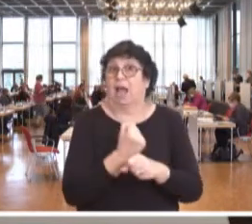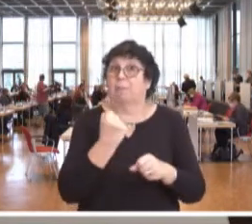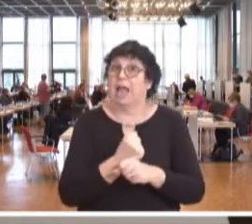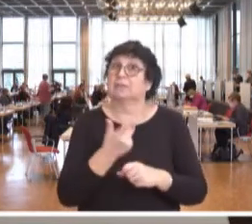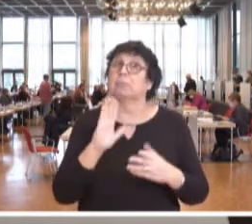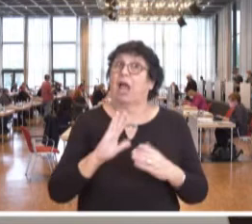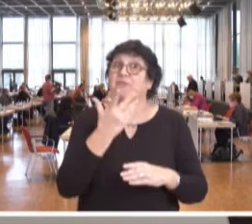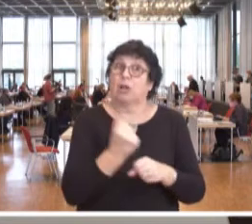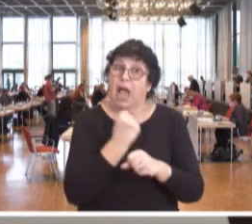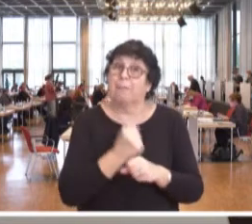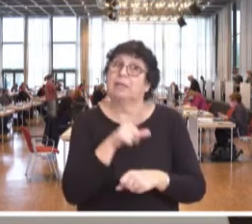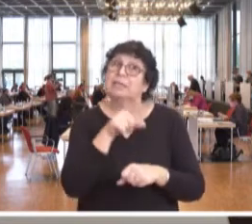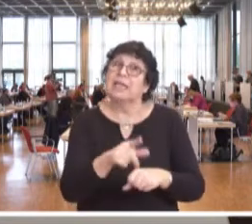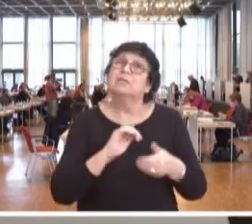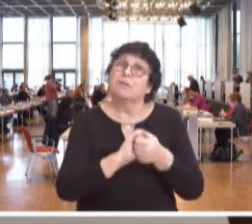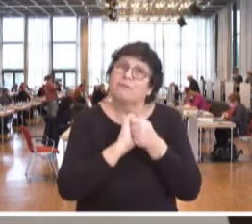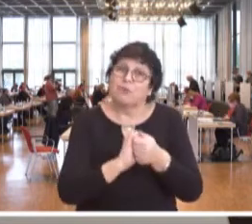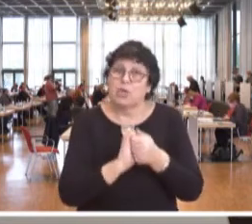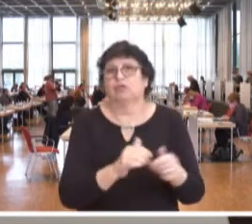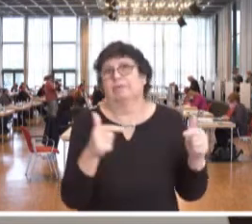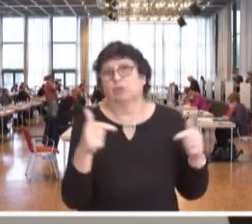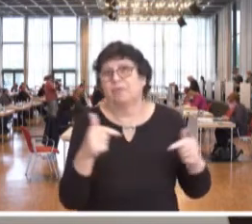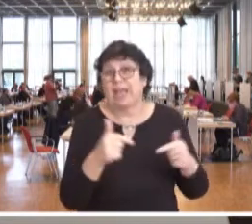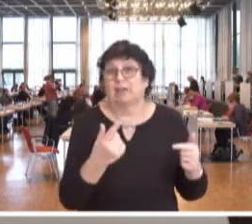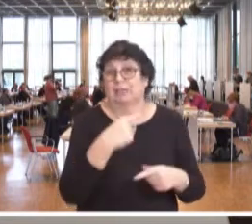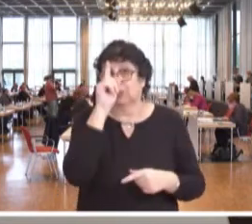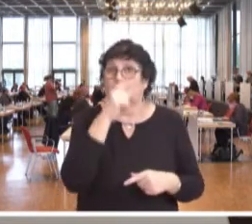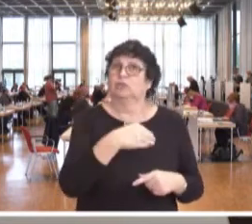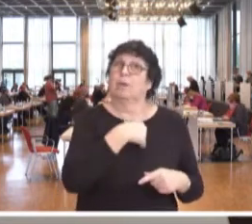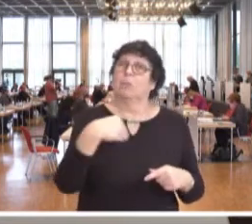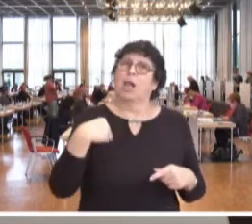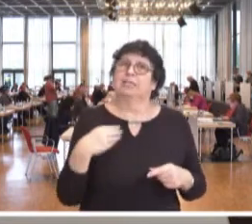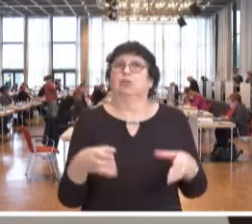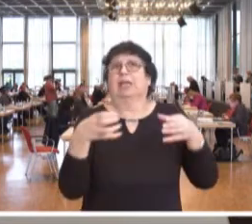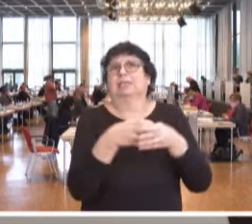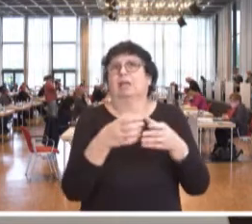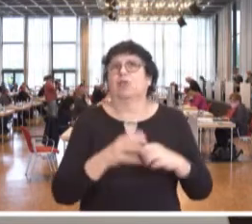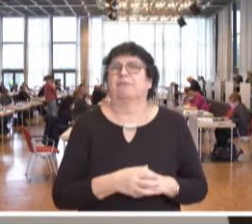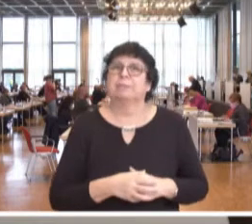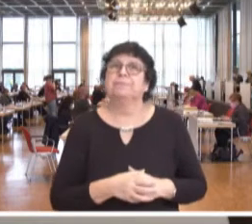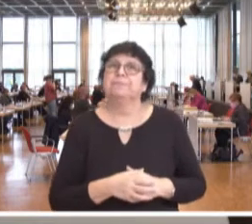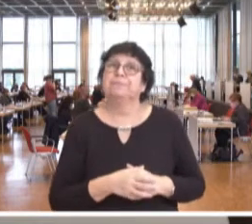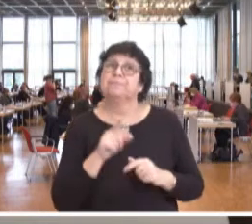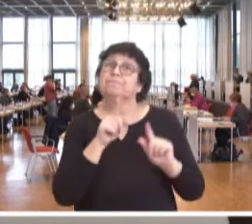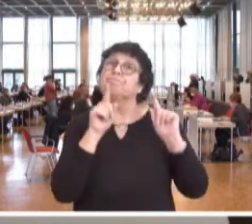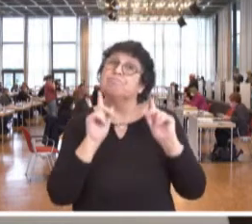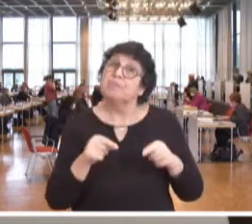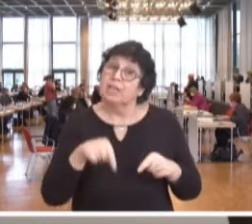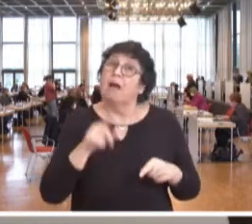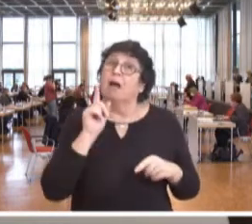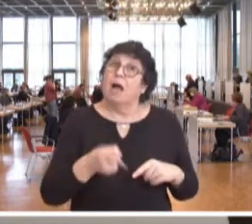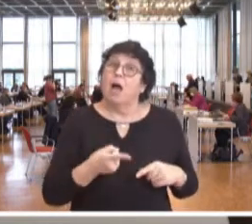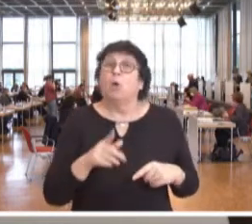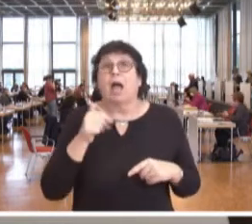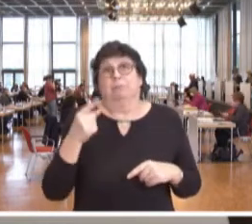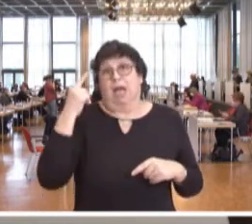diese Zusammenarbeit, diese Freundschaft zu pflegen, die deutsch-polnische Gesellschaft Saar. Und ich will hier an dieser Stelle Hans Bollinger einmal